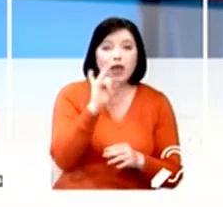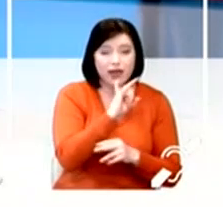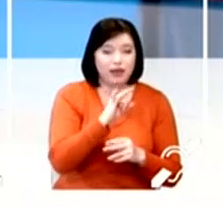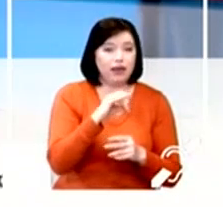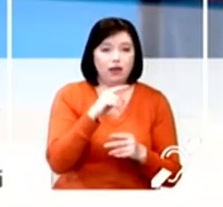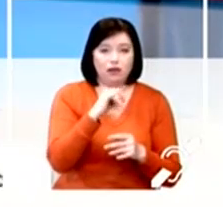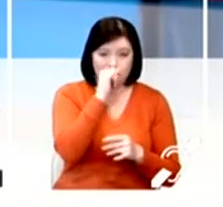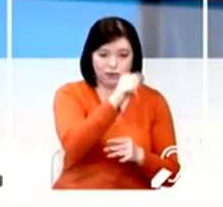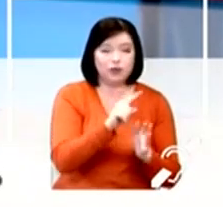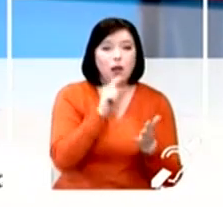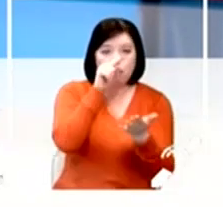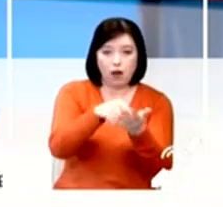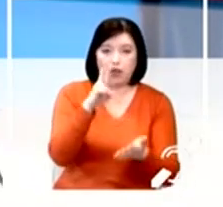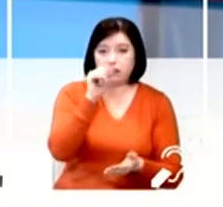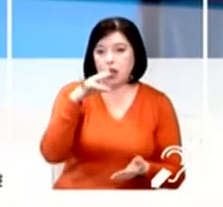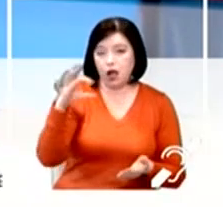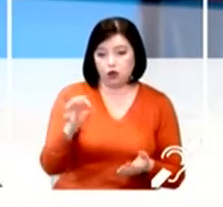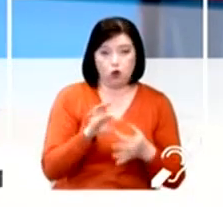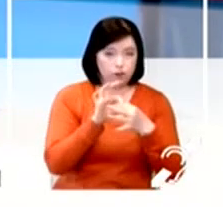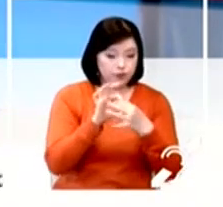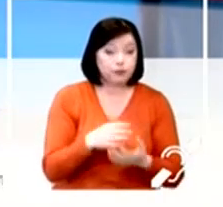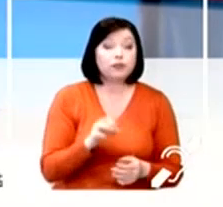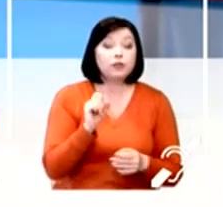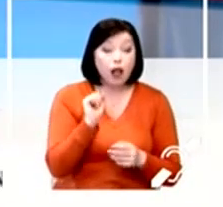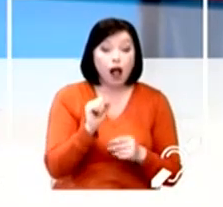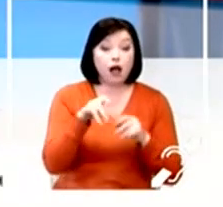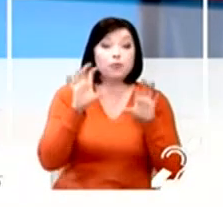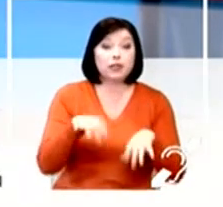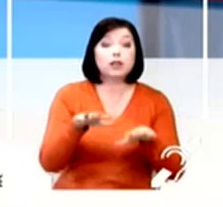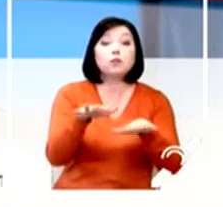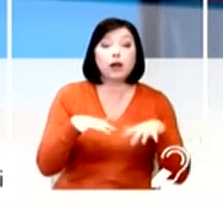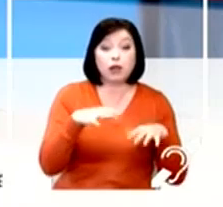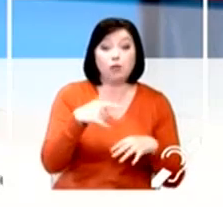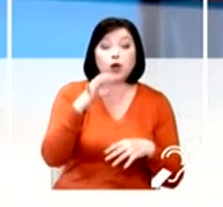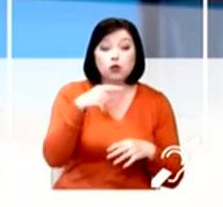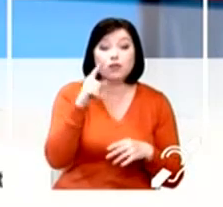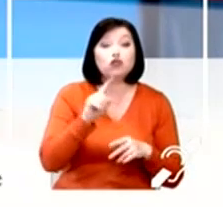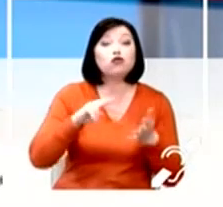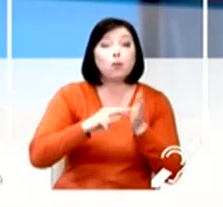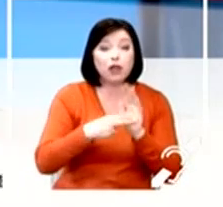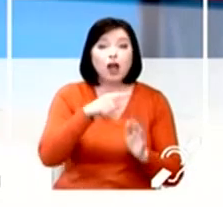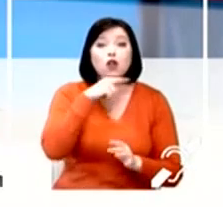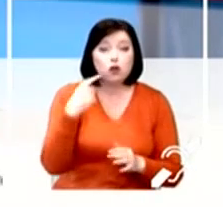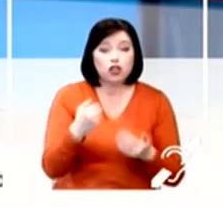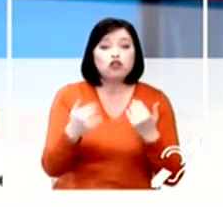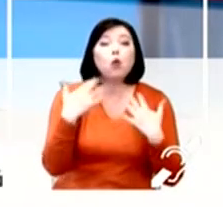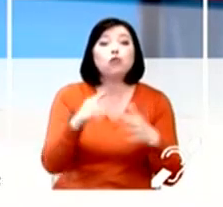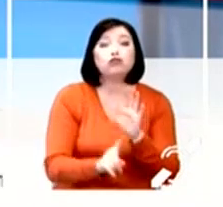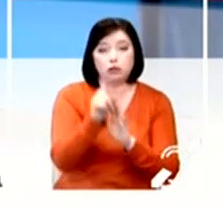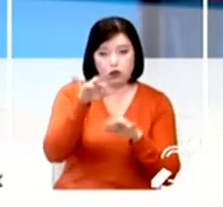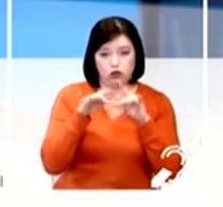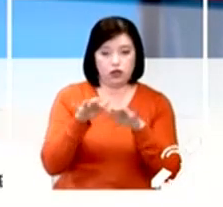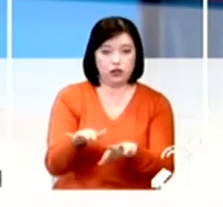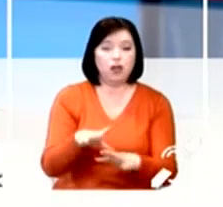contracara orice colaborare cu NATO. Mai mult, președintele Parlamentului Igor Grosu susține că strategia Rusiei este acum pusă în